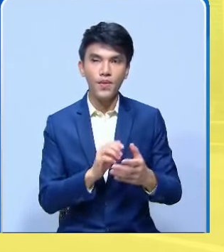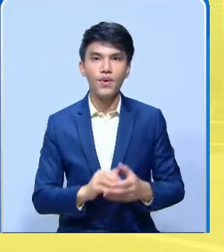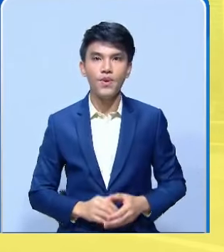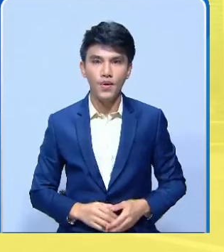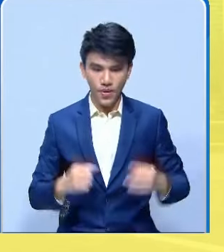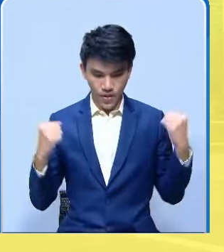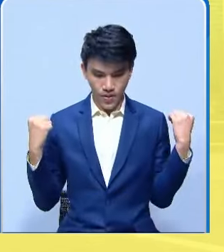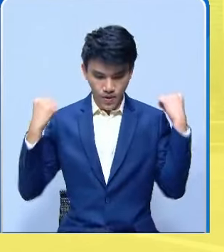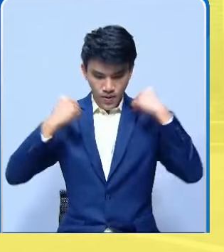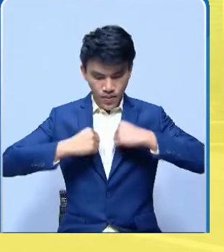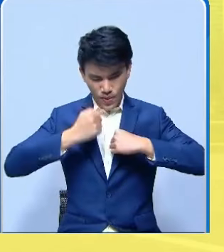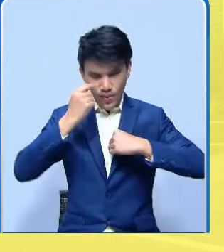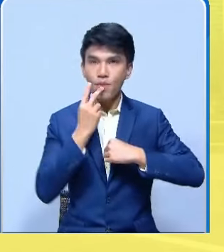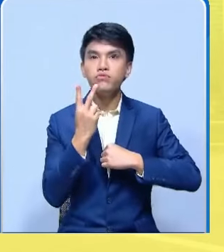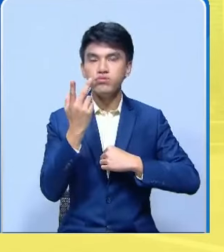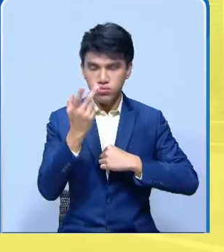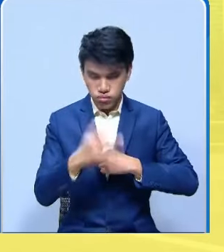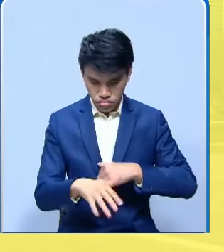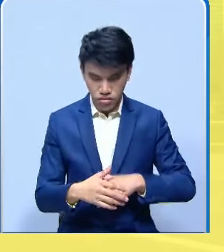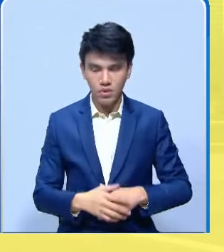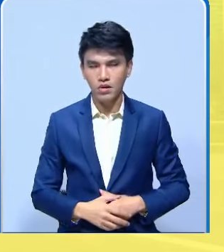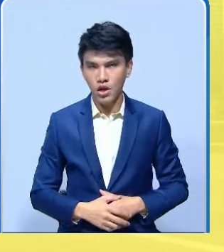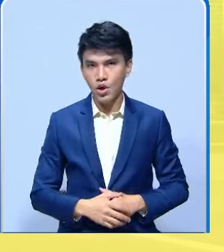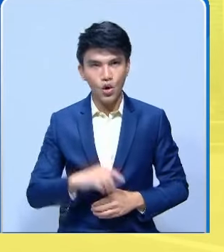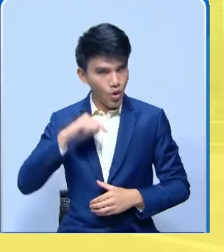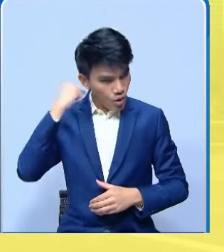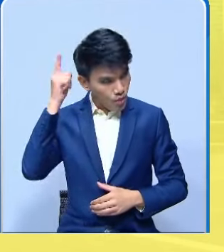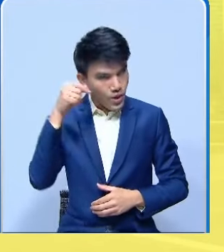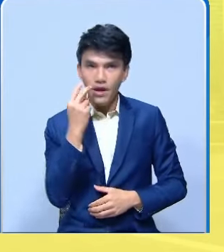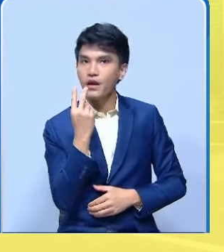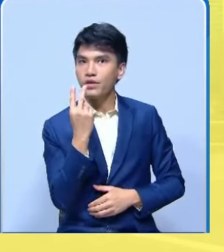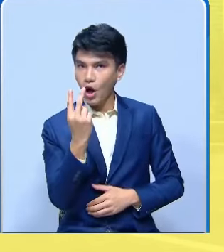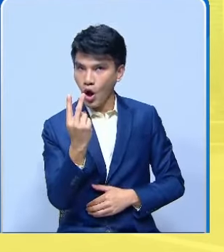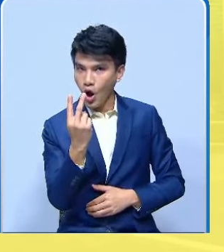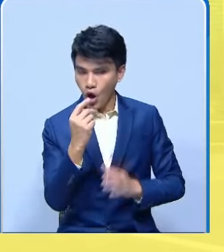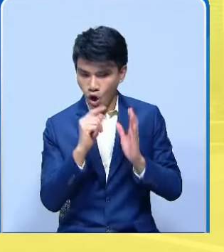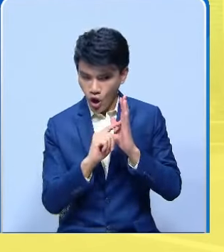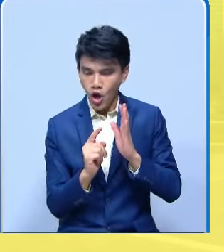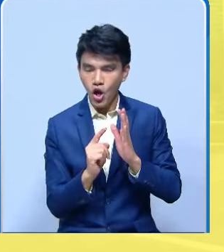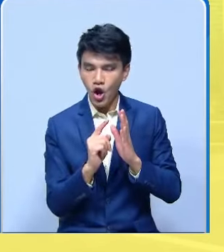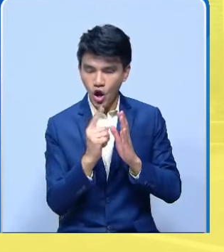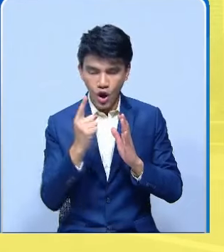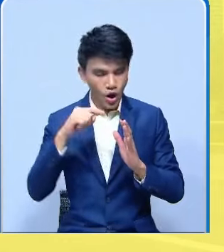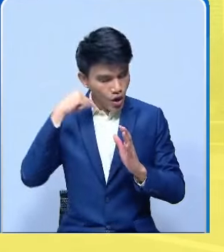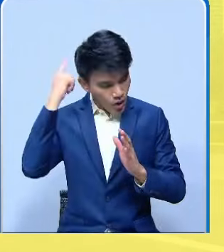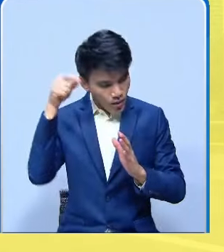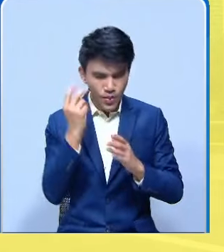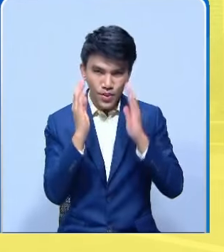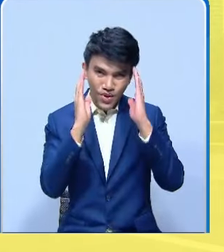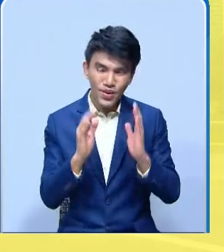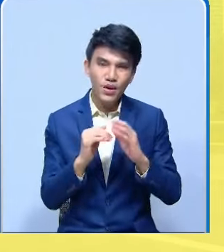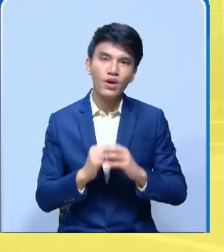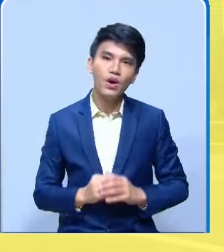สื้อสีดำเนี่ยมาดูลาดเหลาในปั๊มก๊าซก่อนมากับผู้หญิง2คนตอนแรกนะมากันนะครับแล้วพอช่